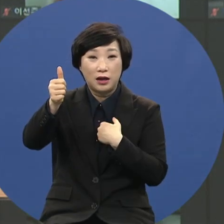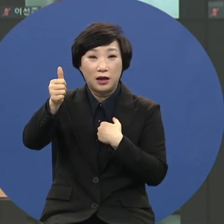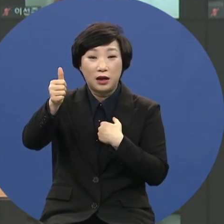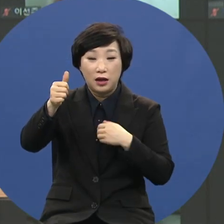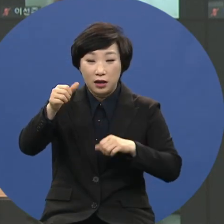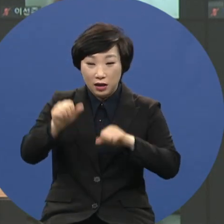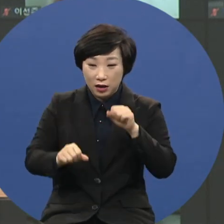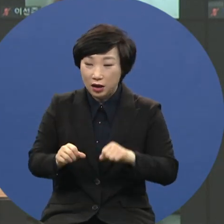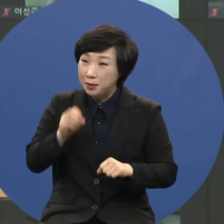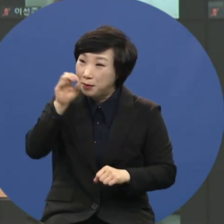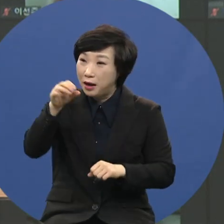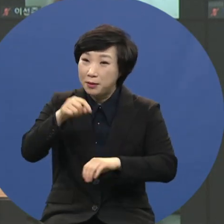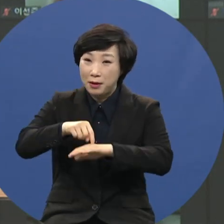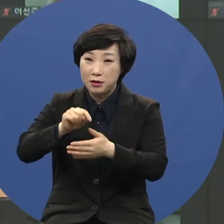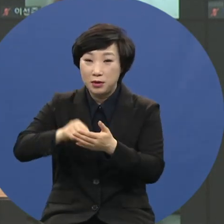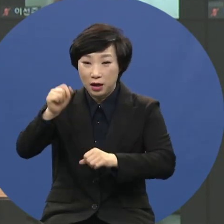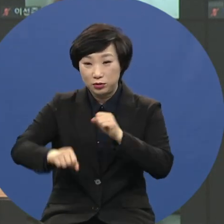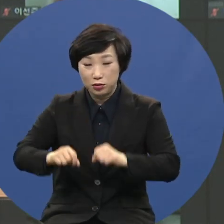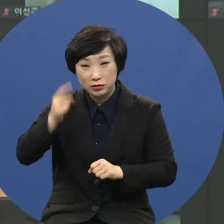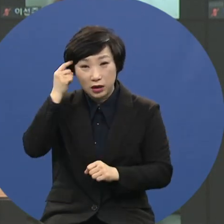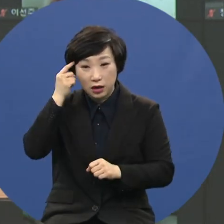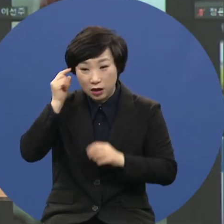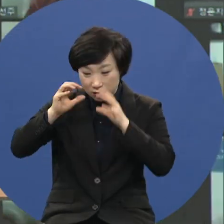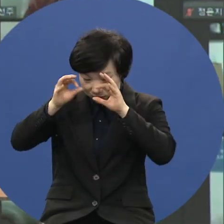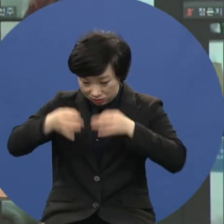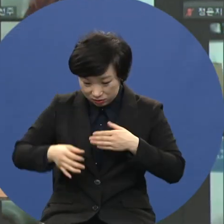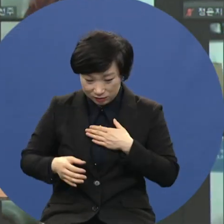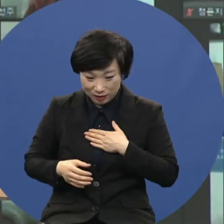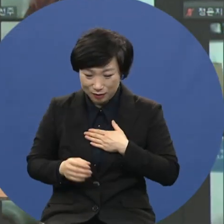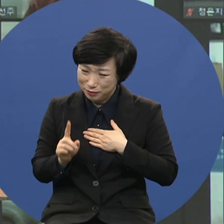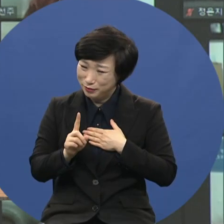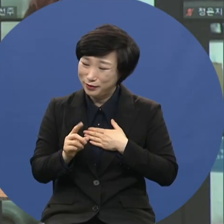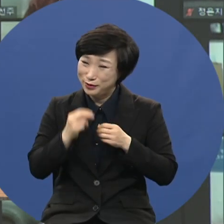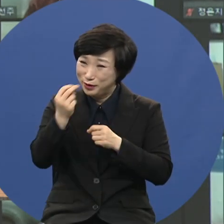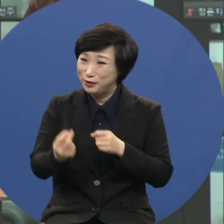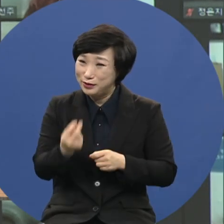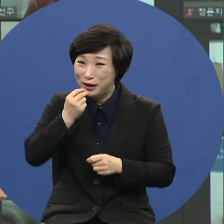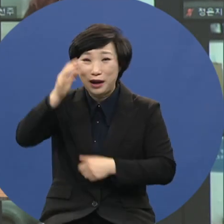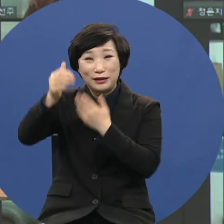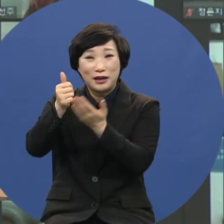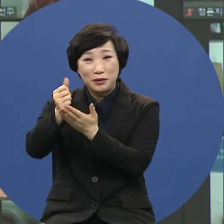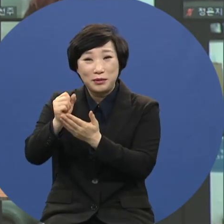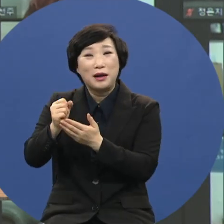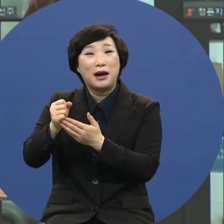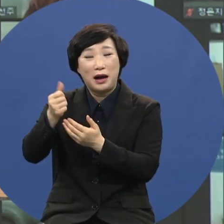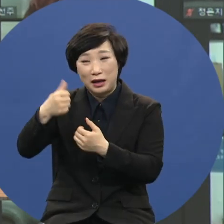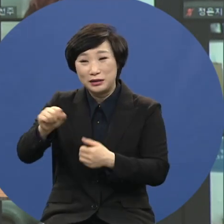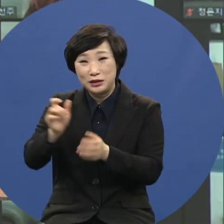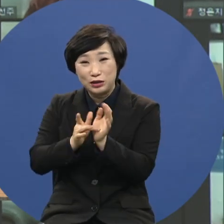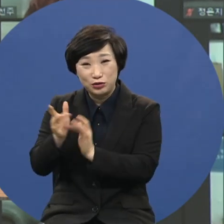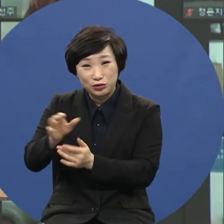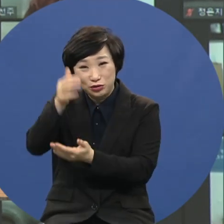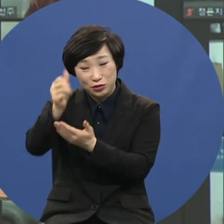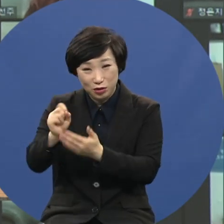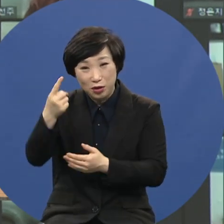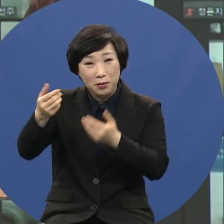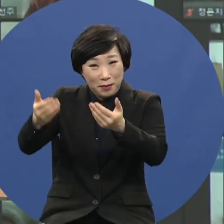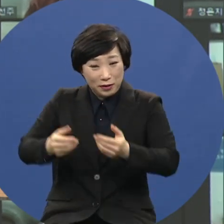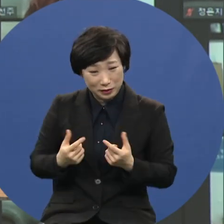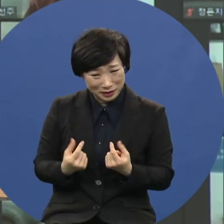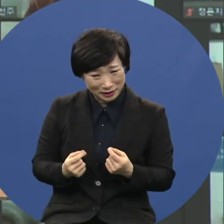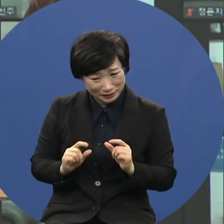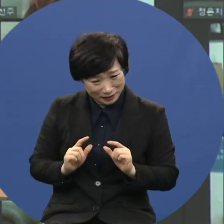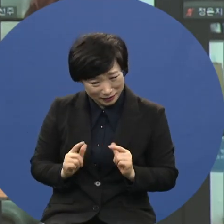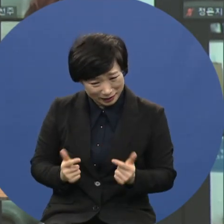하는 언행심사의 행동을 보면 어떻게 영생을 하나님으로, 하나님의 아들 예수로 얻은 것